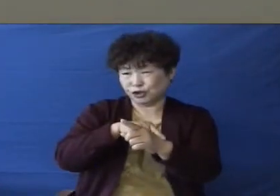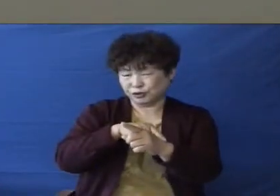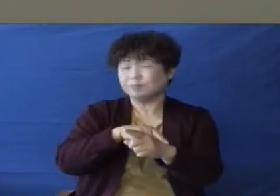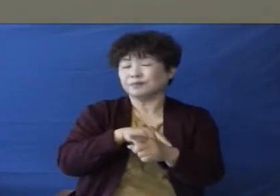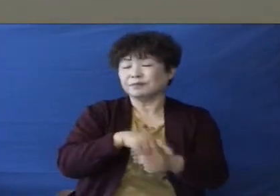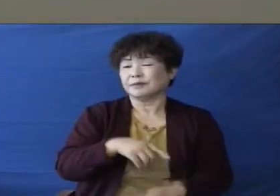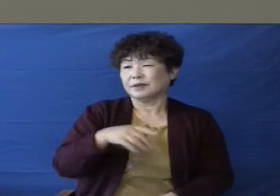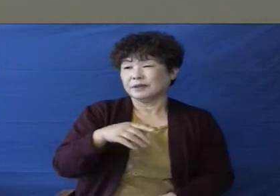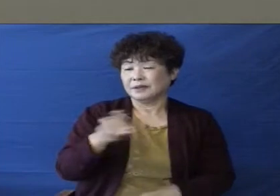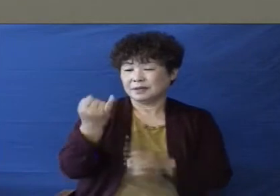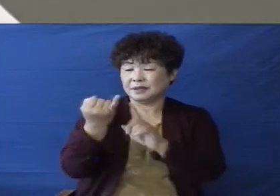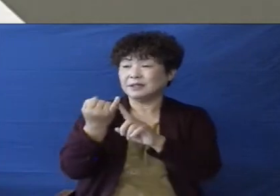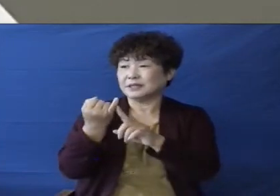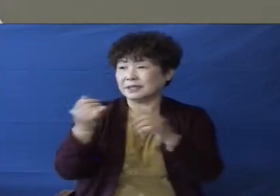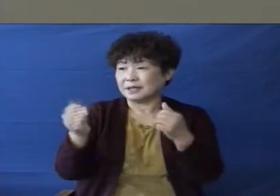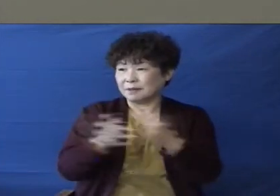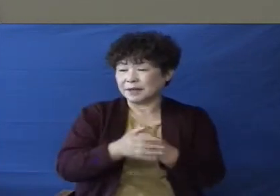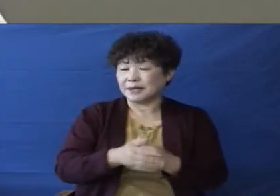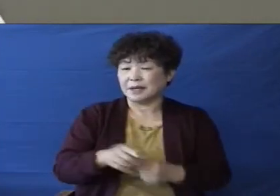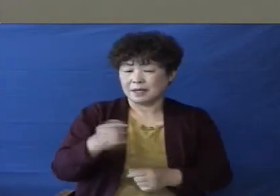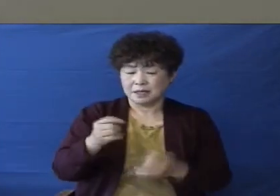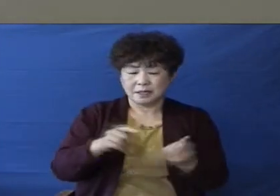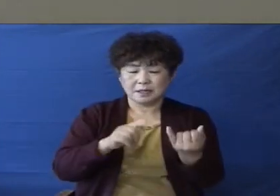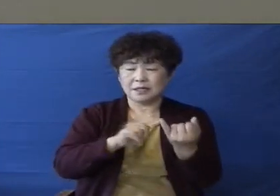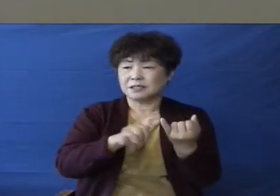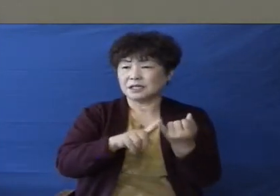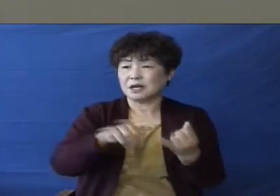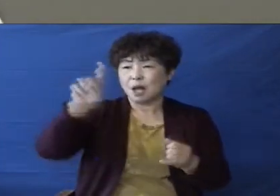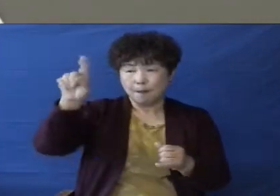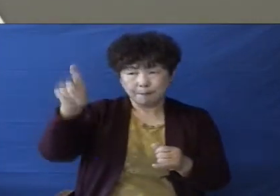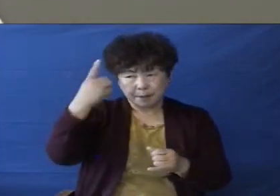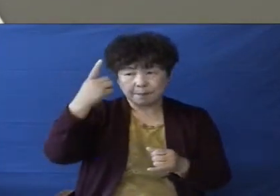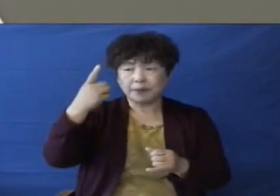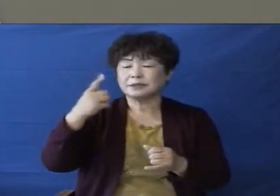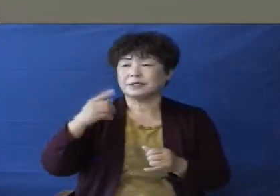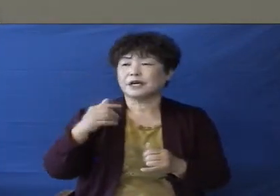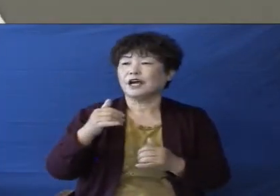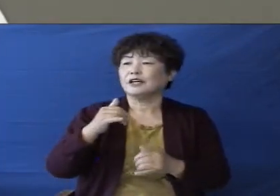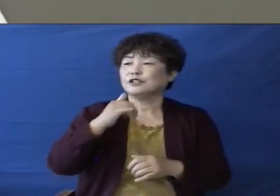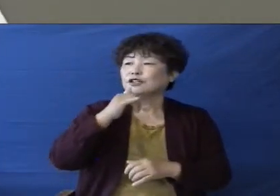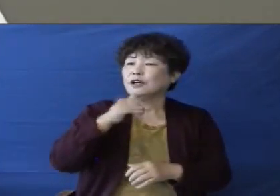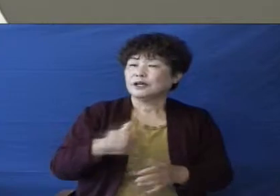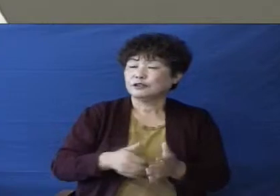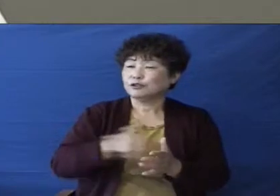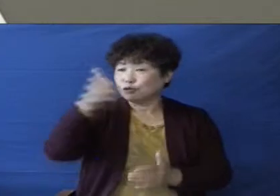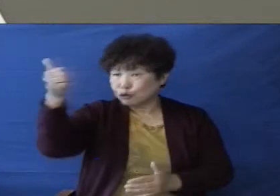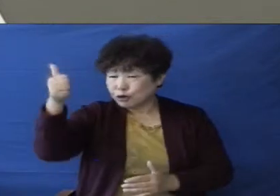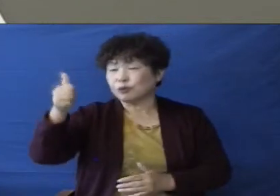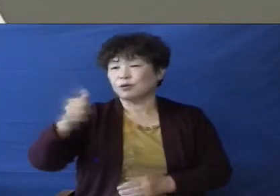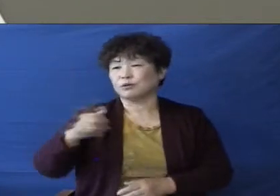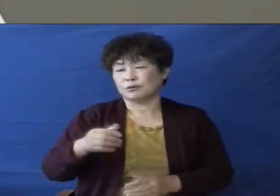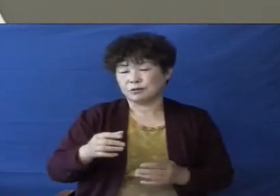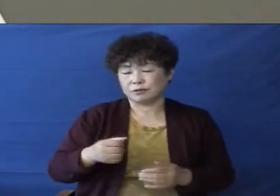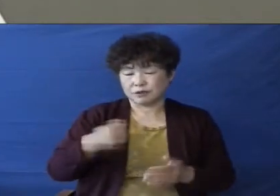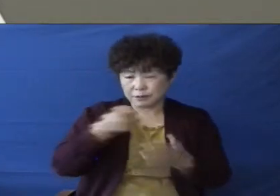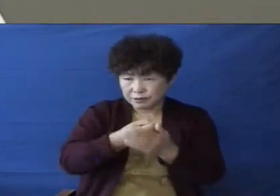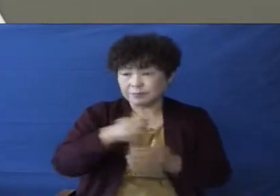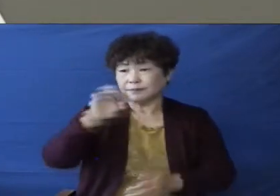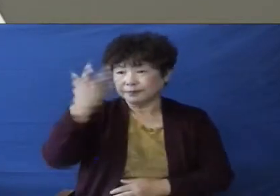오늘 이 사람을 100번째 주인공으로 제가 잡았습니다 아 곧 쭙